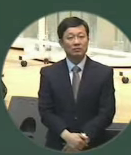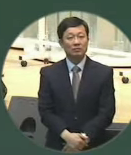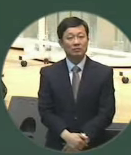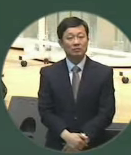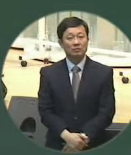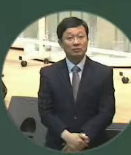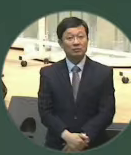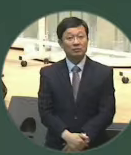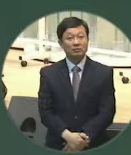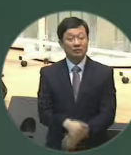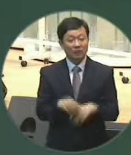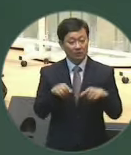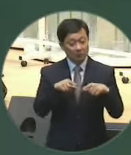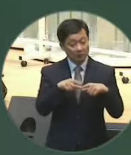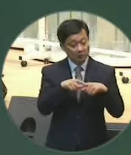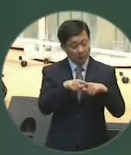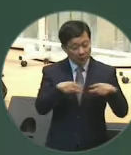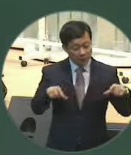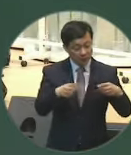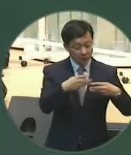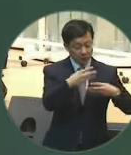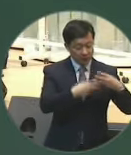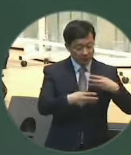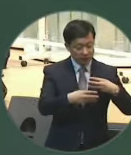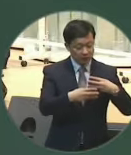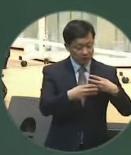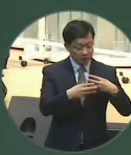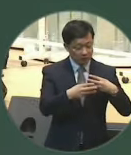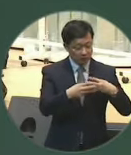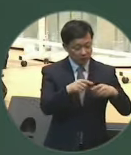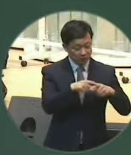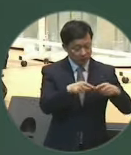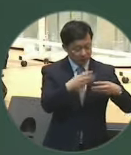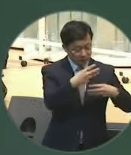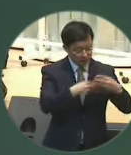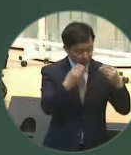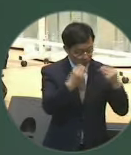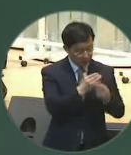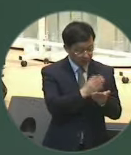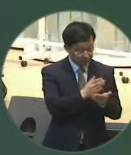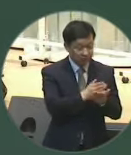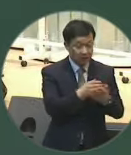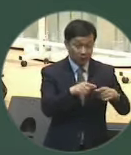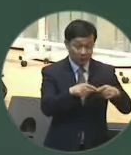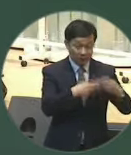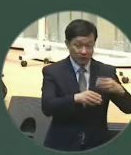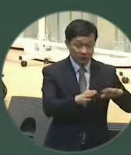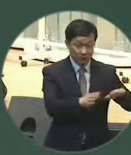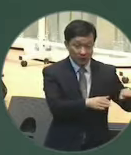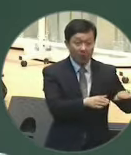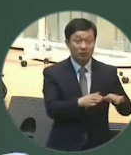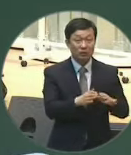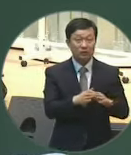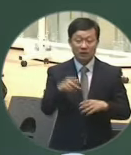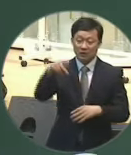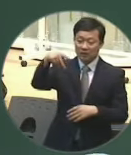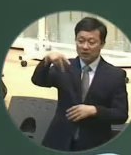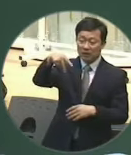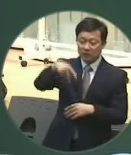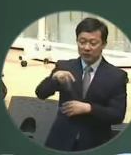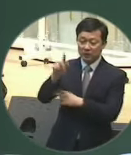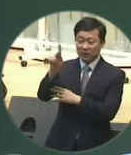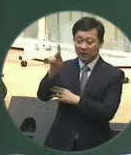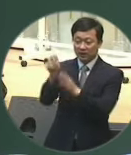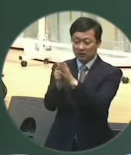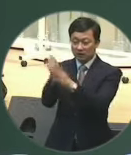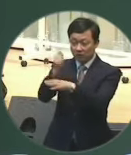조금 오해하지 말고 듣길 바랍니다. If you're just a remnant, I hope you don't misunderstand this while you listen. PK들이